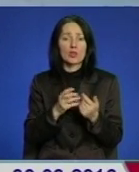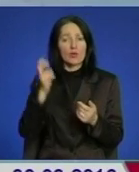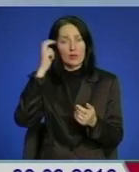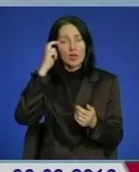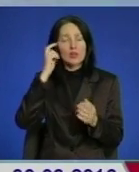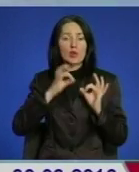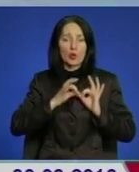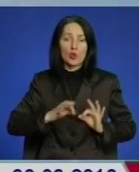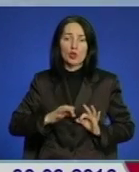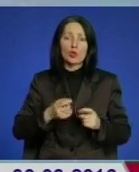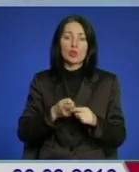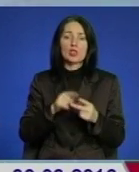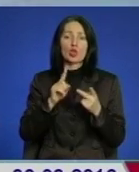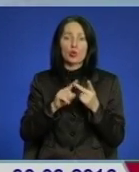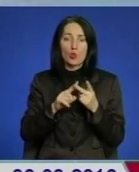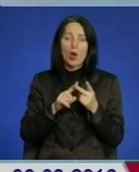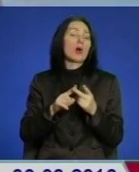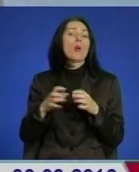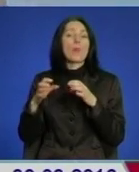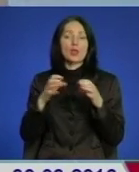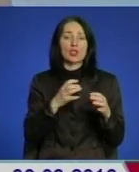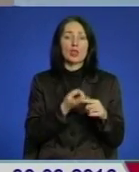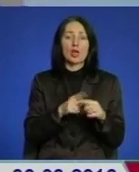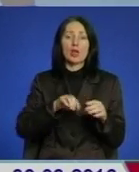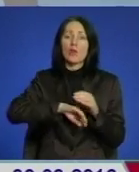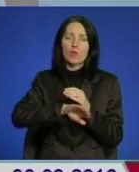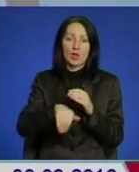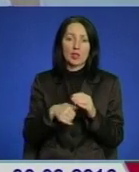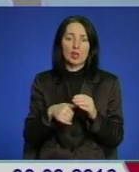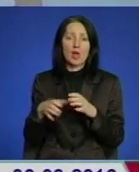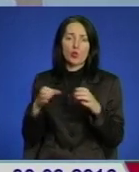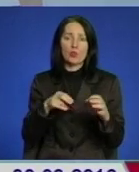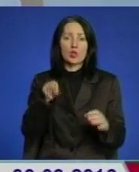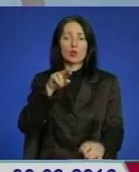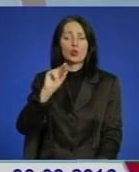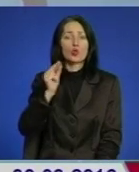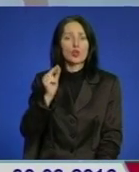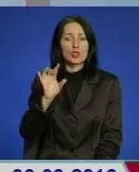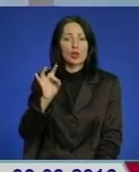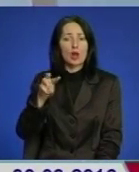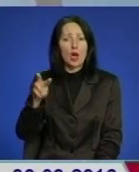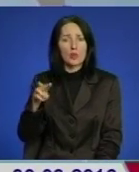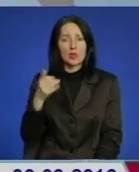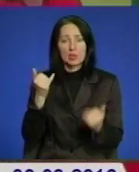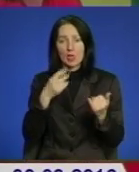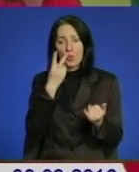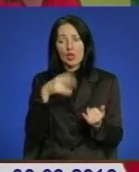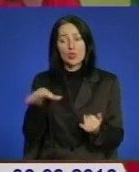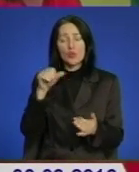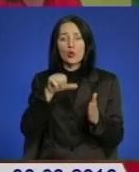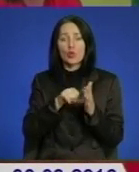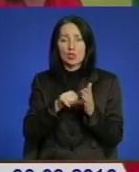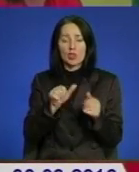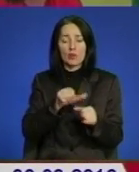друга автівка, це викрадений автомобіль «Додж Рам». Зараз ми бачимо безпосередньо всіх учасників. Крім